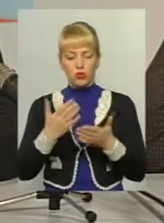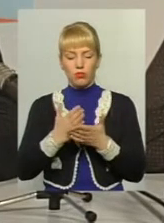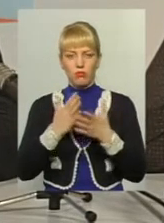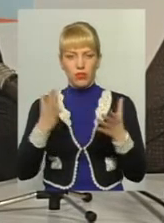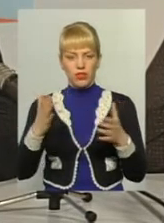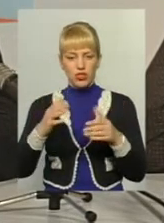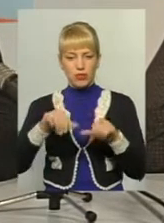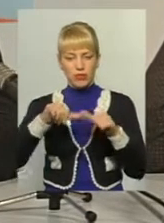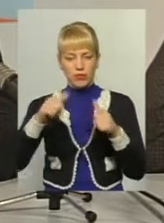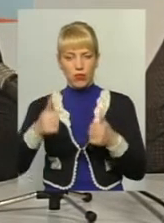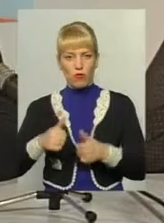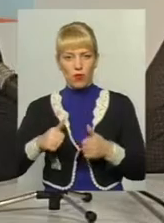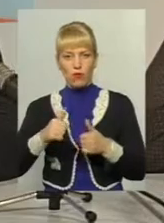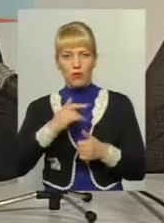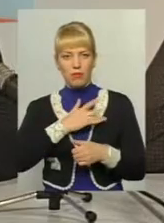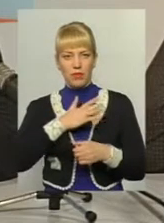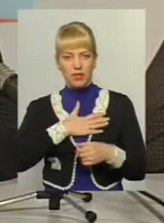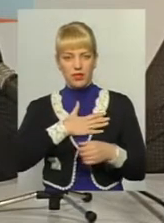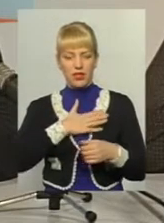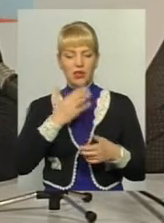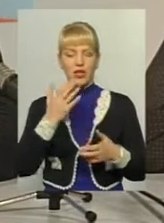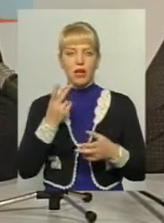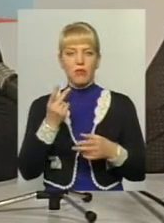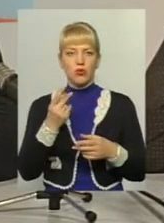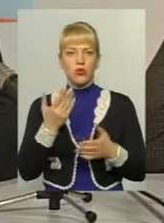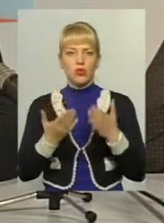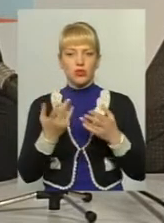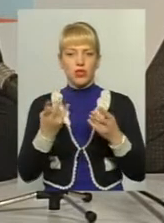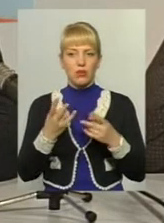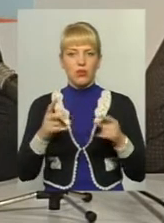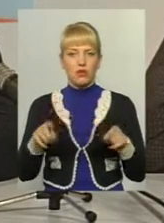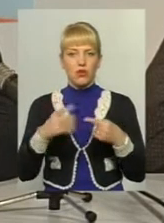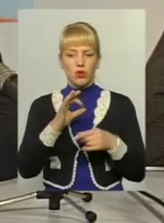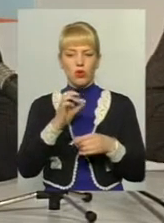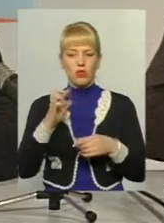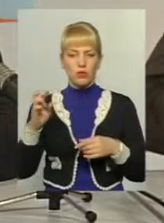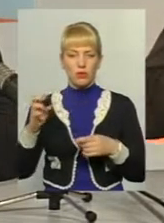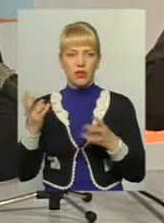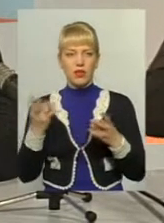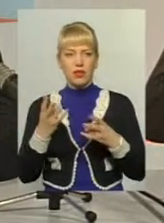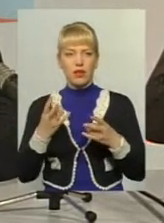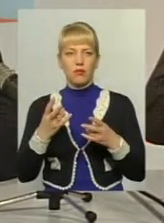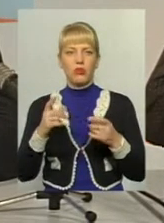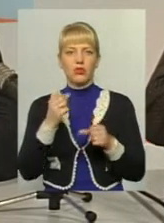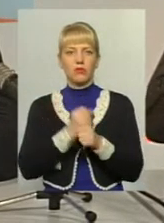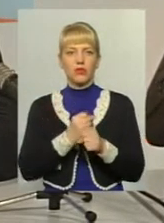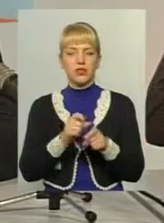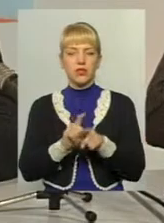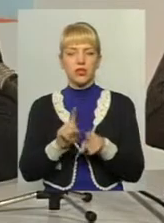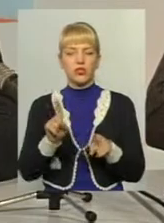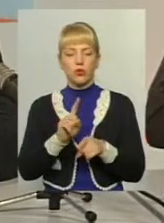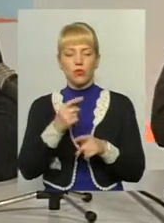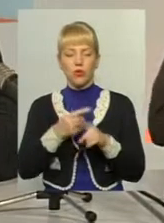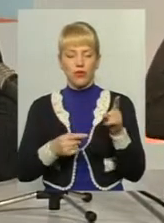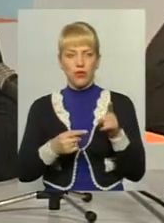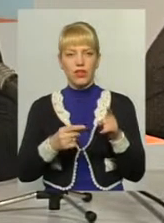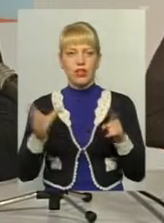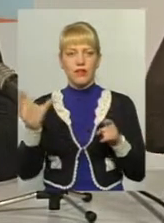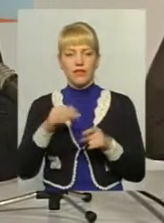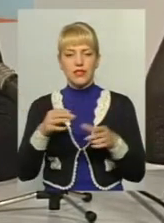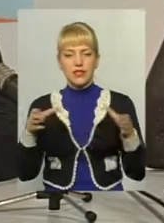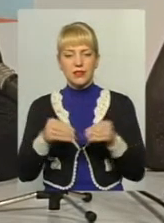хоче, то значить є підстава для створення ОСББ. Того, що закон чітко каже, що якщо в будинку, по-перше, оформлена